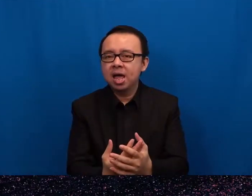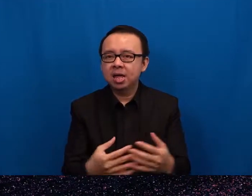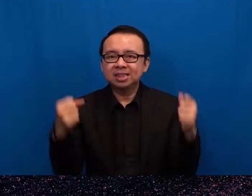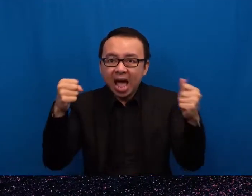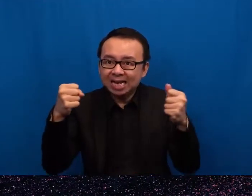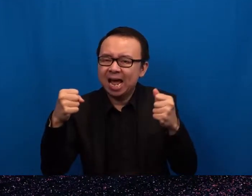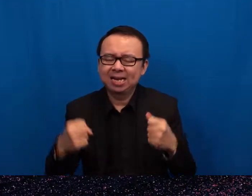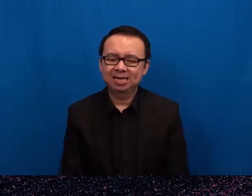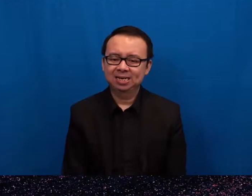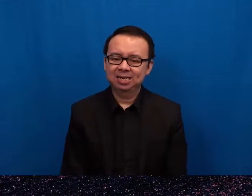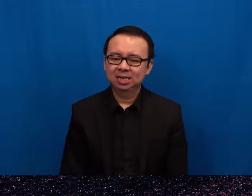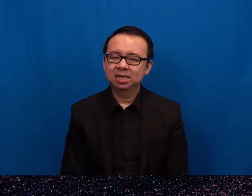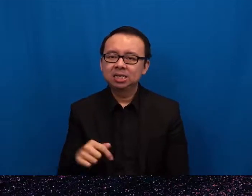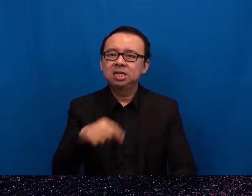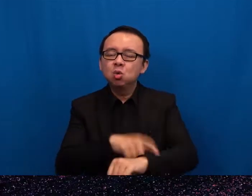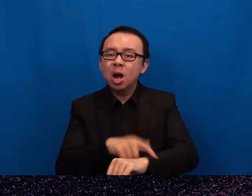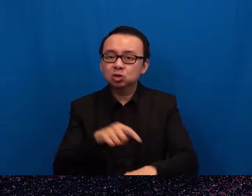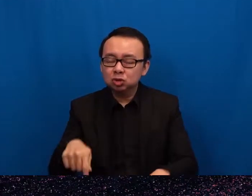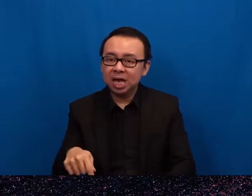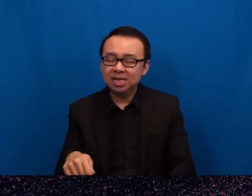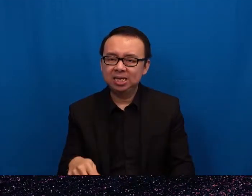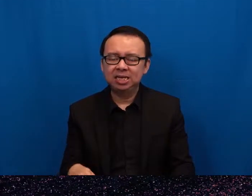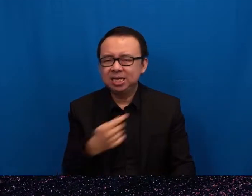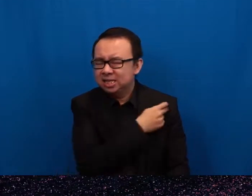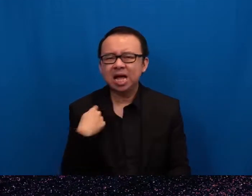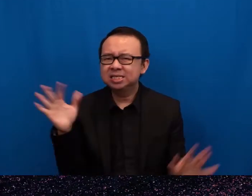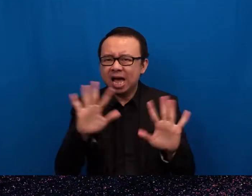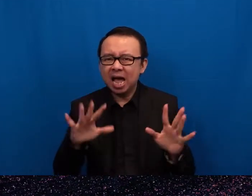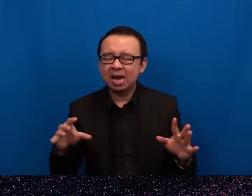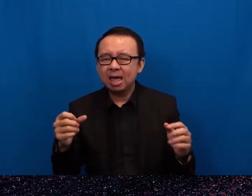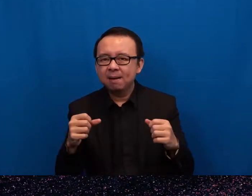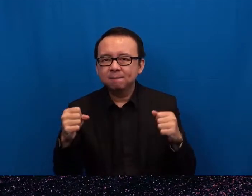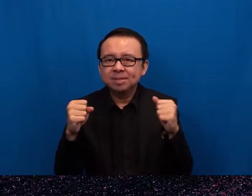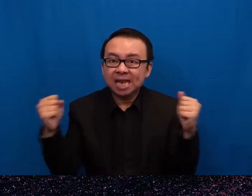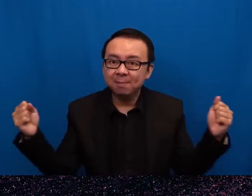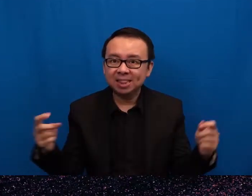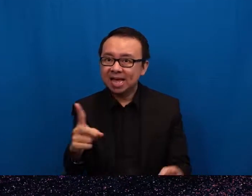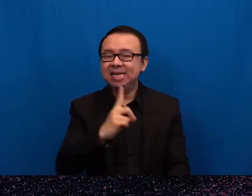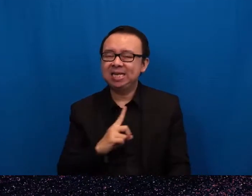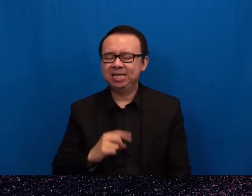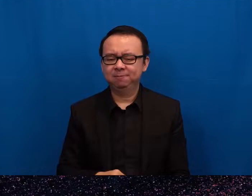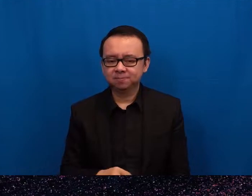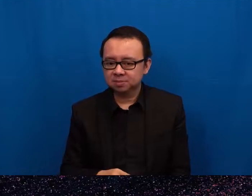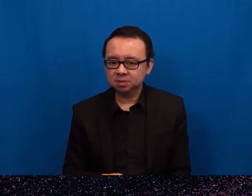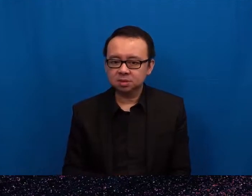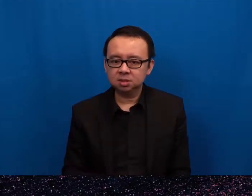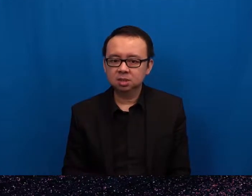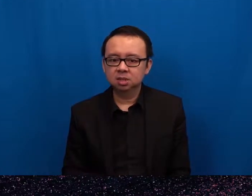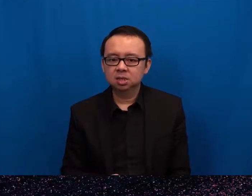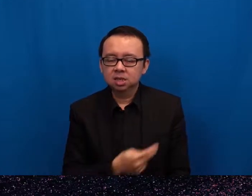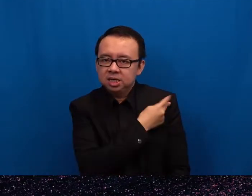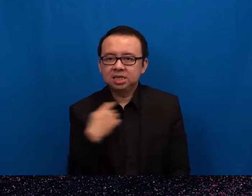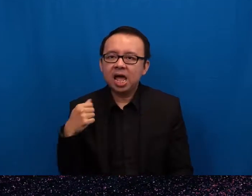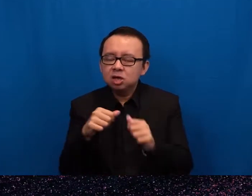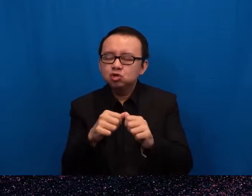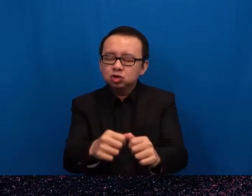Justru di masa seperti ini, jangan kita menyelamatkan diri. Social distancing harus dilakukan, apalagi himbauan pemerintah,